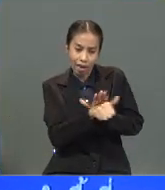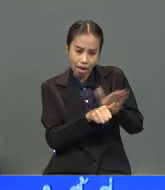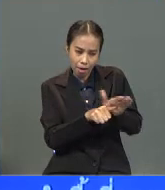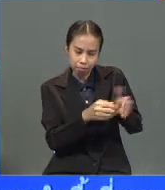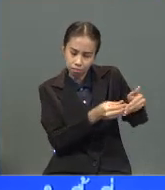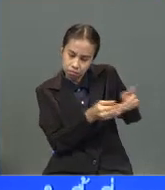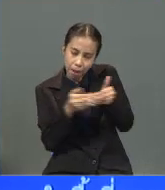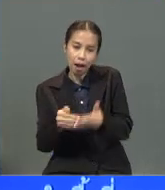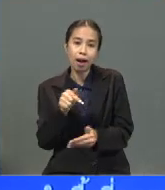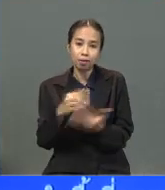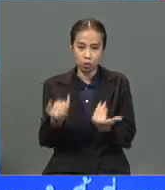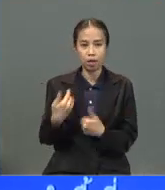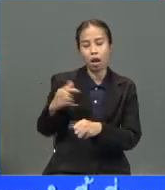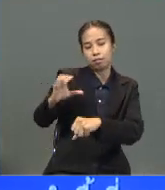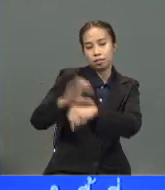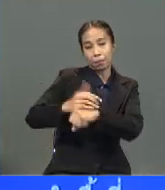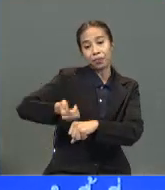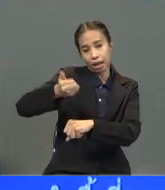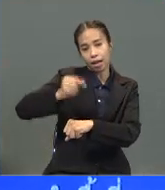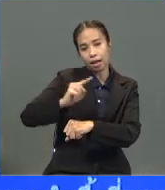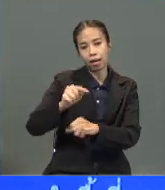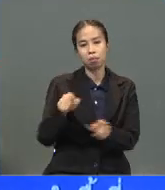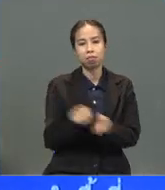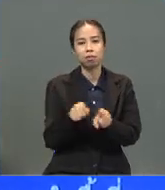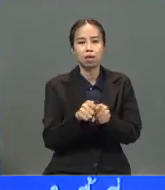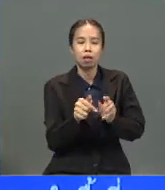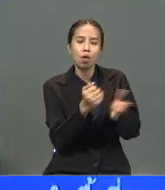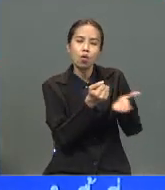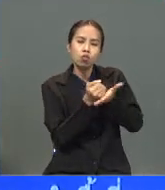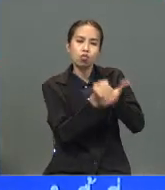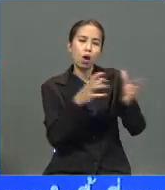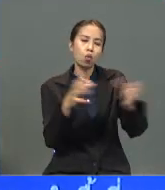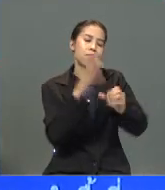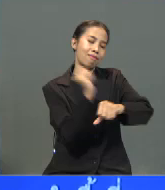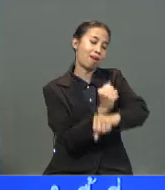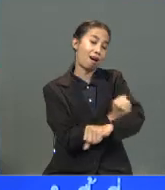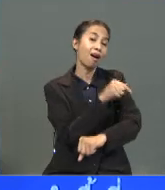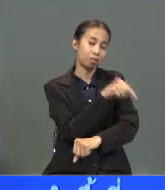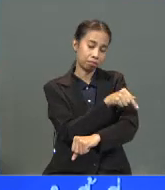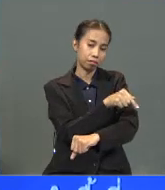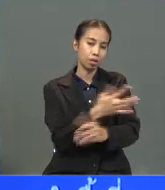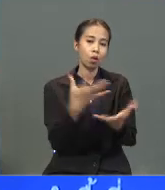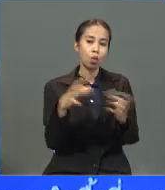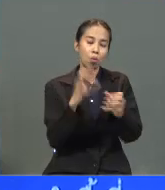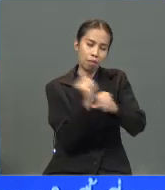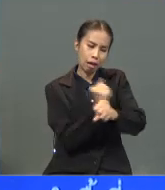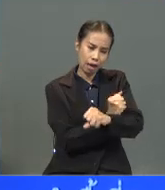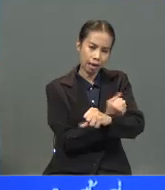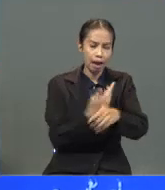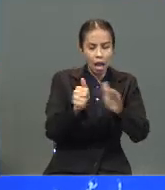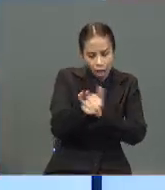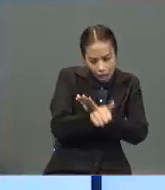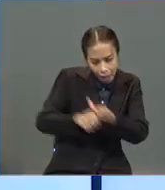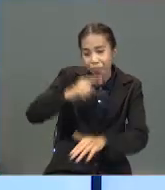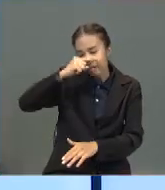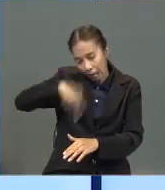ก็จะภูมิในหน้าพร้อมกับพวกได้และก็แจ้งข้อหาร่วมกันซ่อนเร้นหรือช่วยเหลือคนงานต่างด้าวคนต่างด้าวหลบหนีเข้าเมืองตัวที่